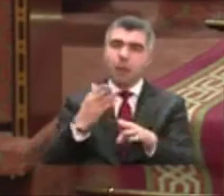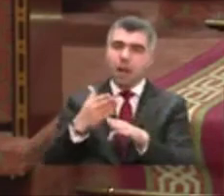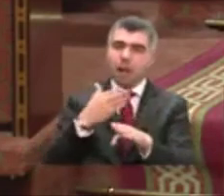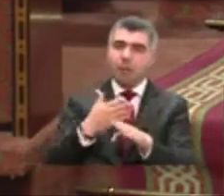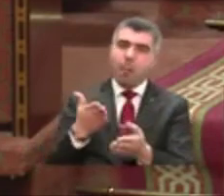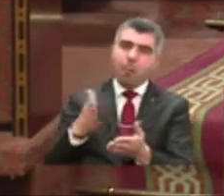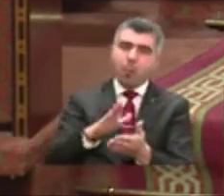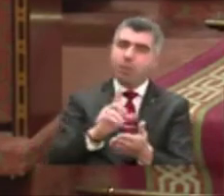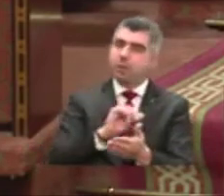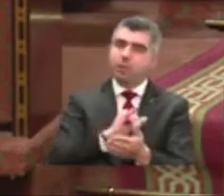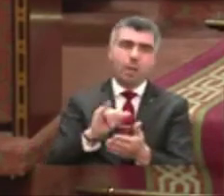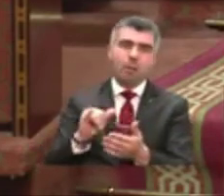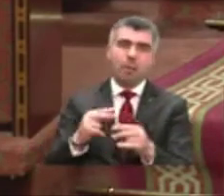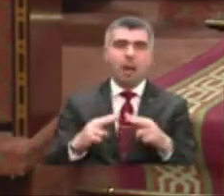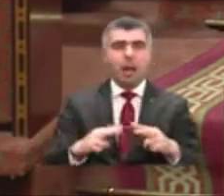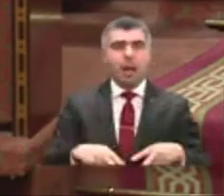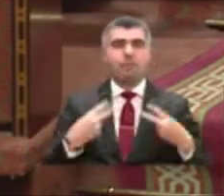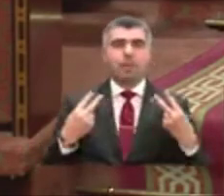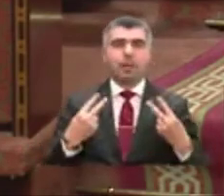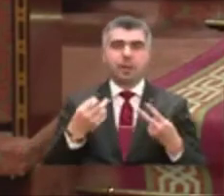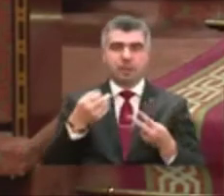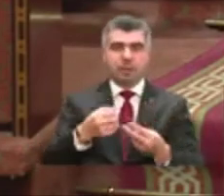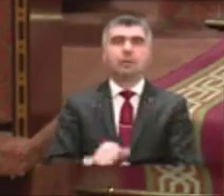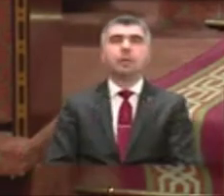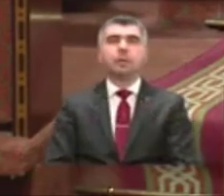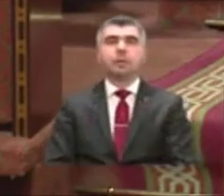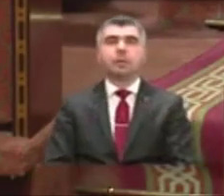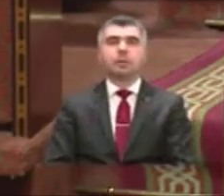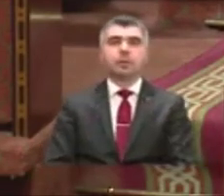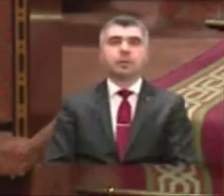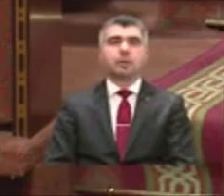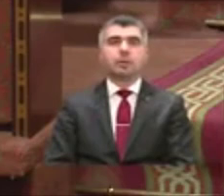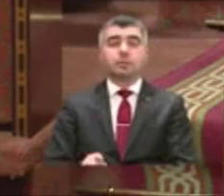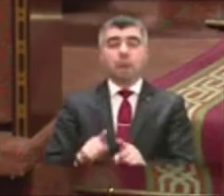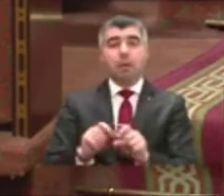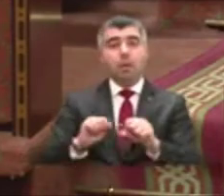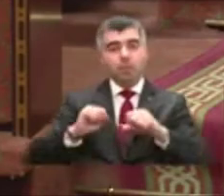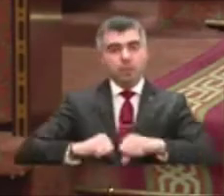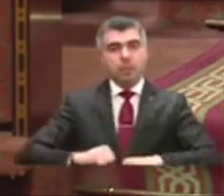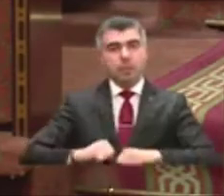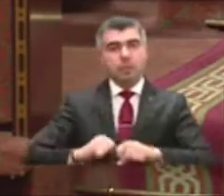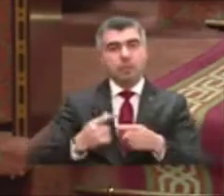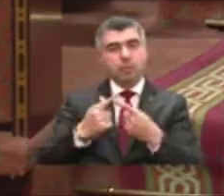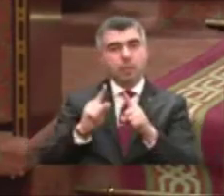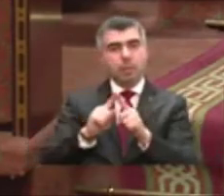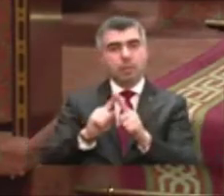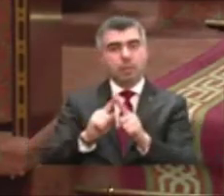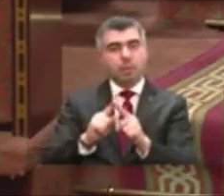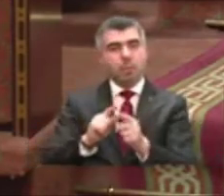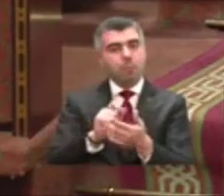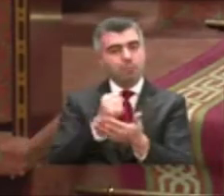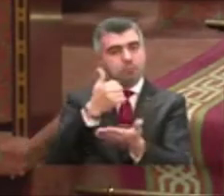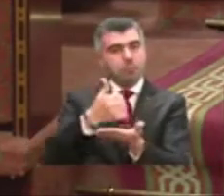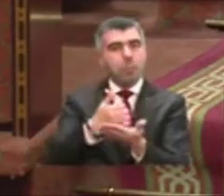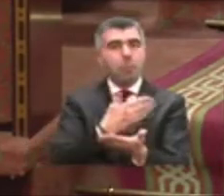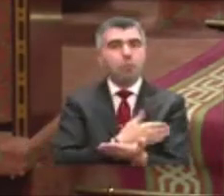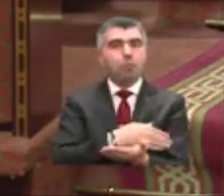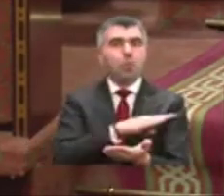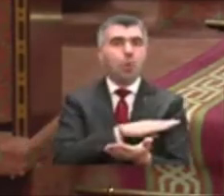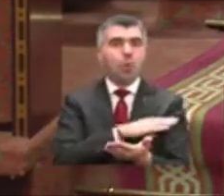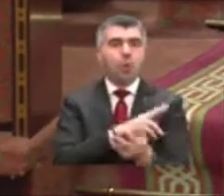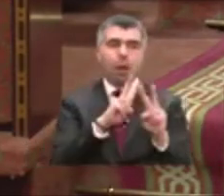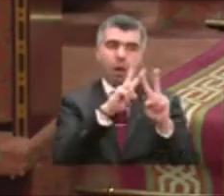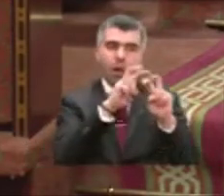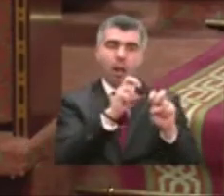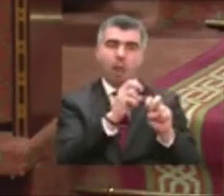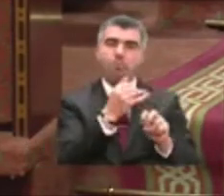نقطه ثالثه كذلك اللي هي مهمه، وهو حنا ما يمكننا الا نفعلوا مبدا ربط المسؤوليه بالمحاسبه، وبالتالي المراقبة إن شاء